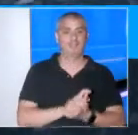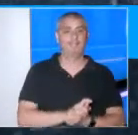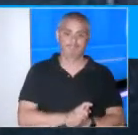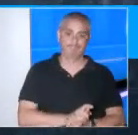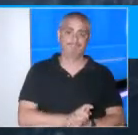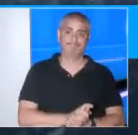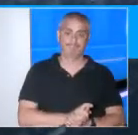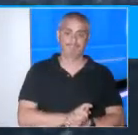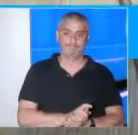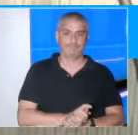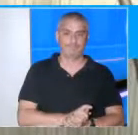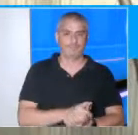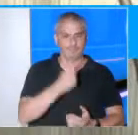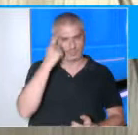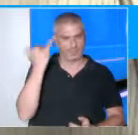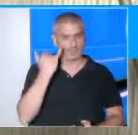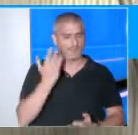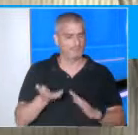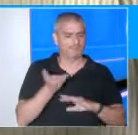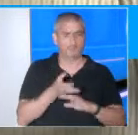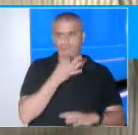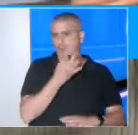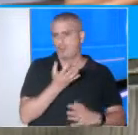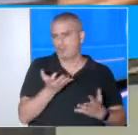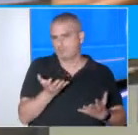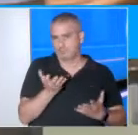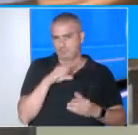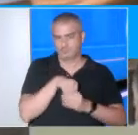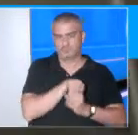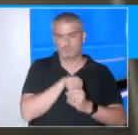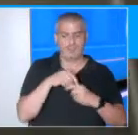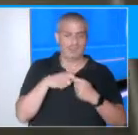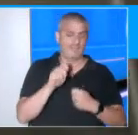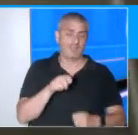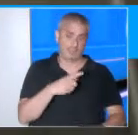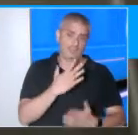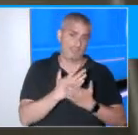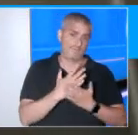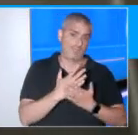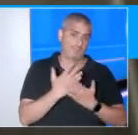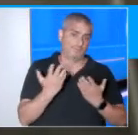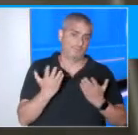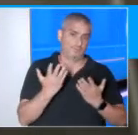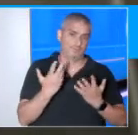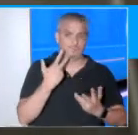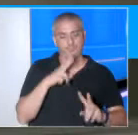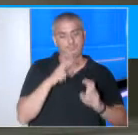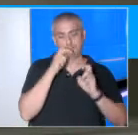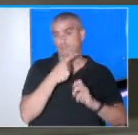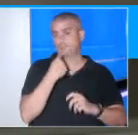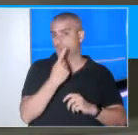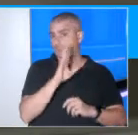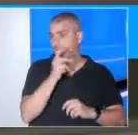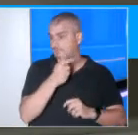בהחלט. אתה יודע, תמיד עולה השאלה, וחלק מחברי הכנסת כבר קפצו על העניין הזה,